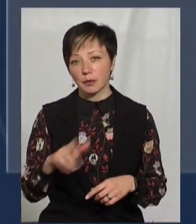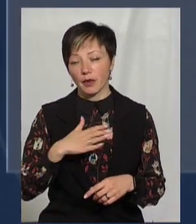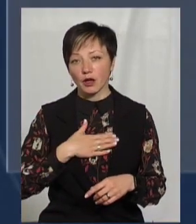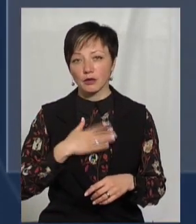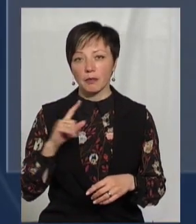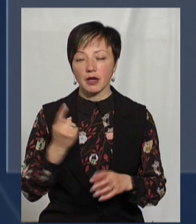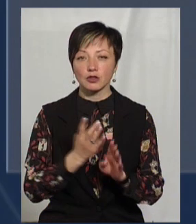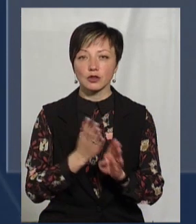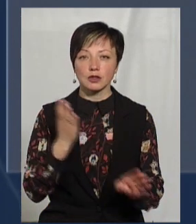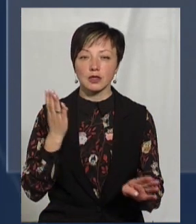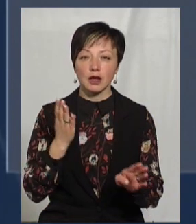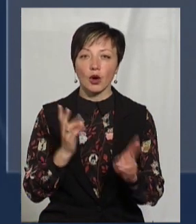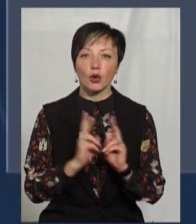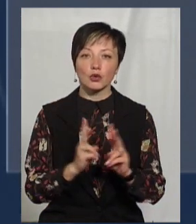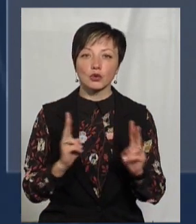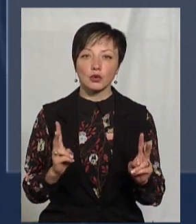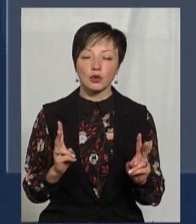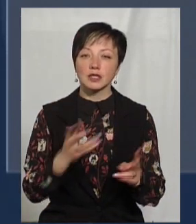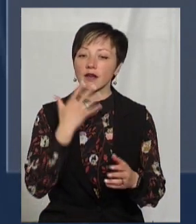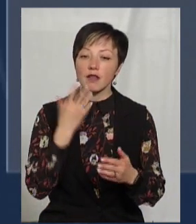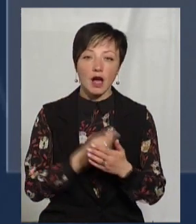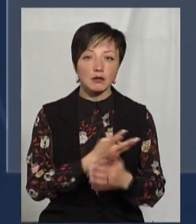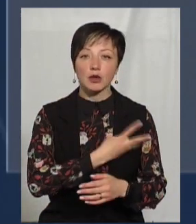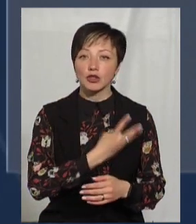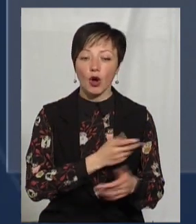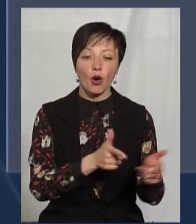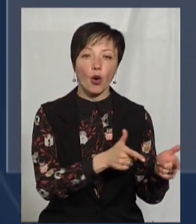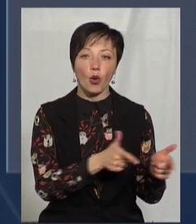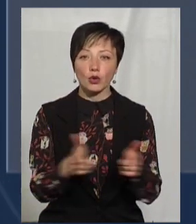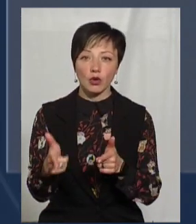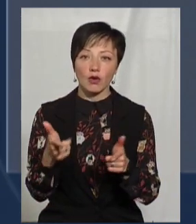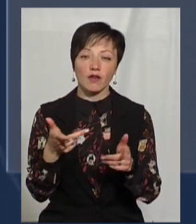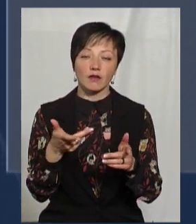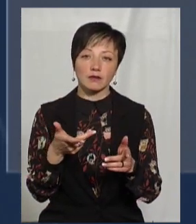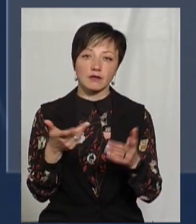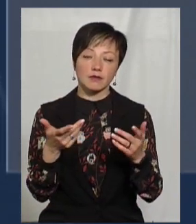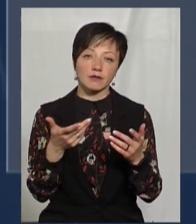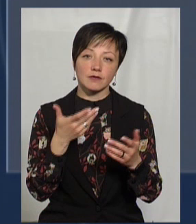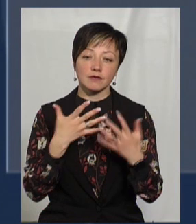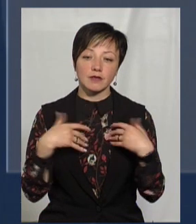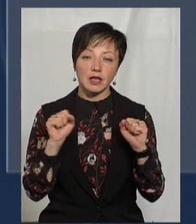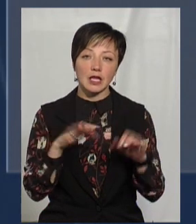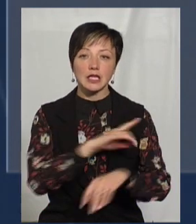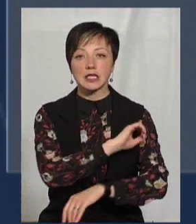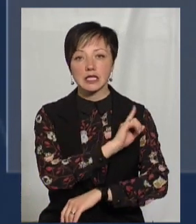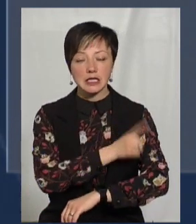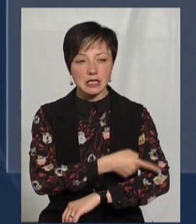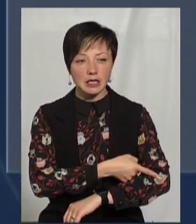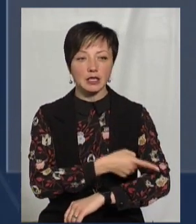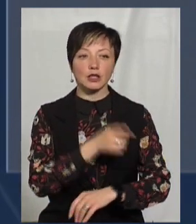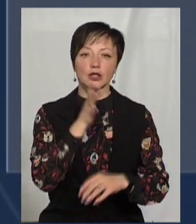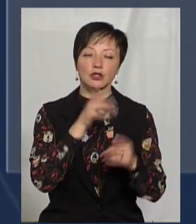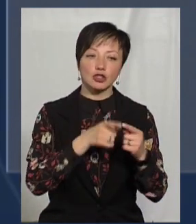перш за все, це люди, які за власним бажанням готові витратити свої сили, час і,